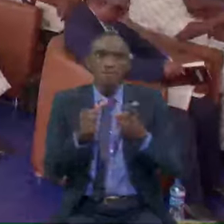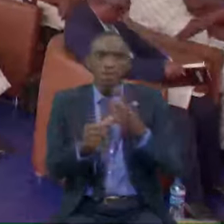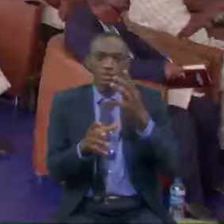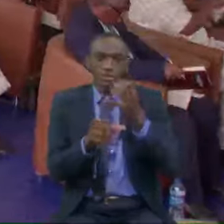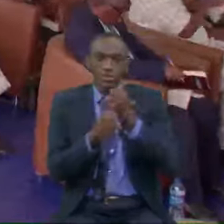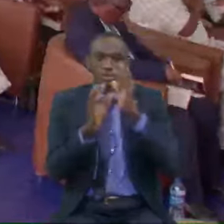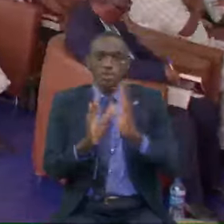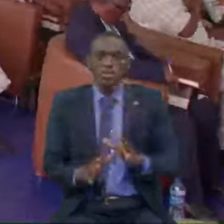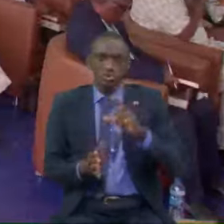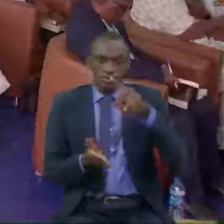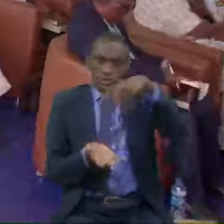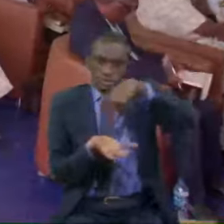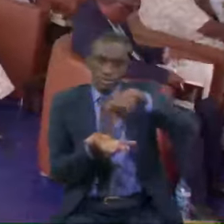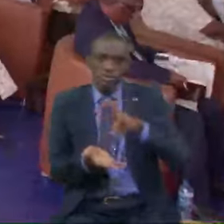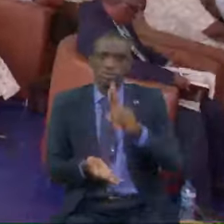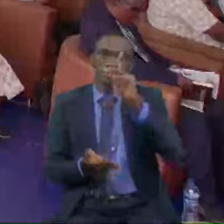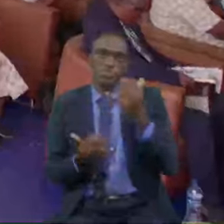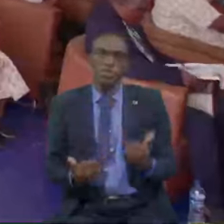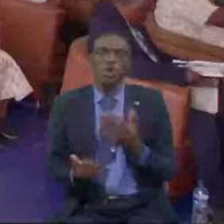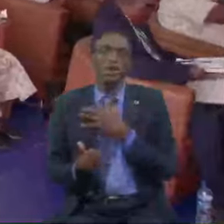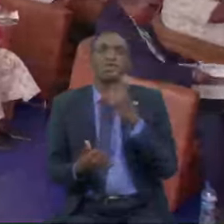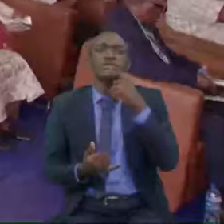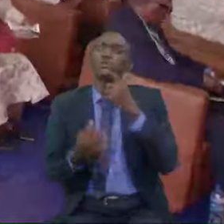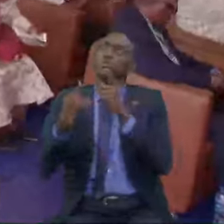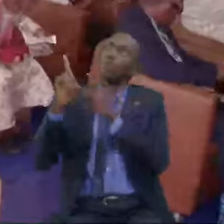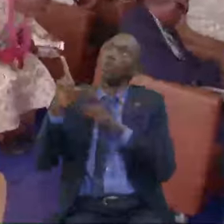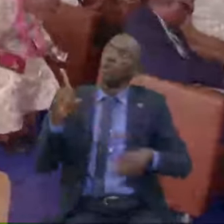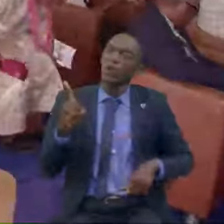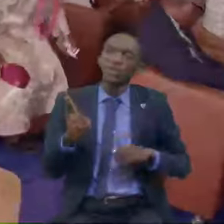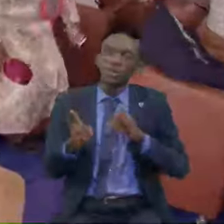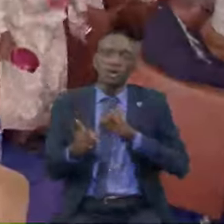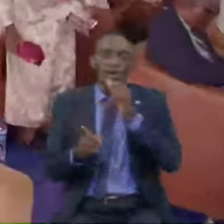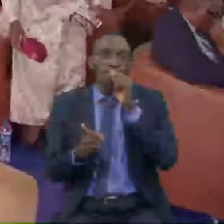ne pas te lever? Dis, Seigneur, je suis là.